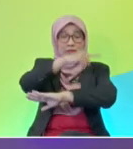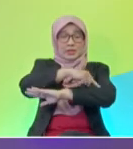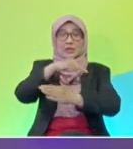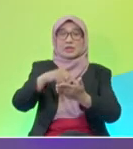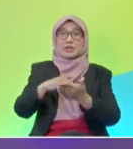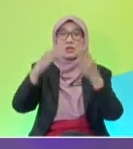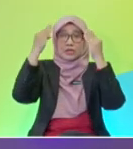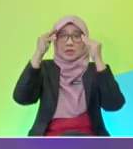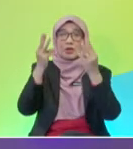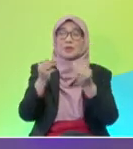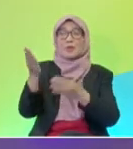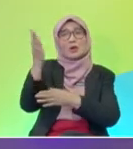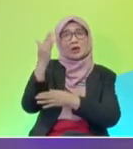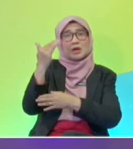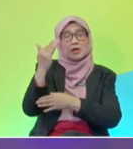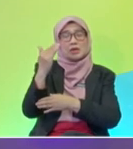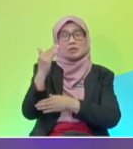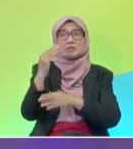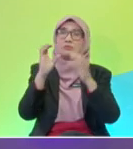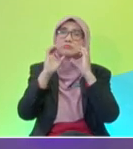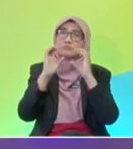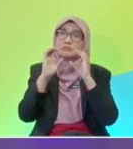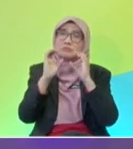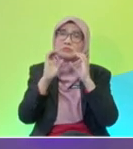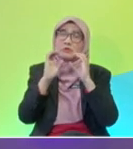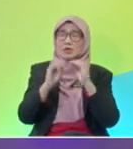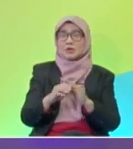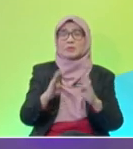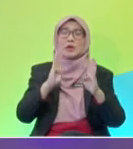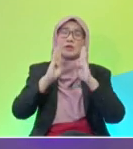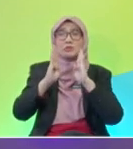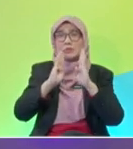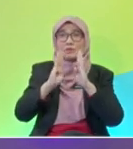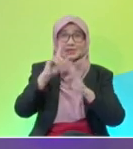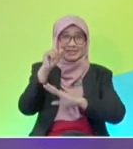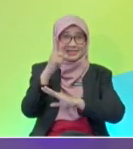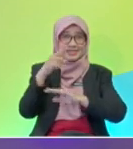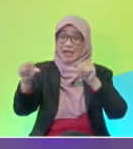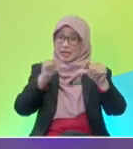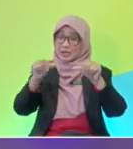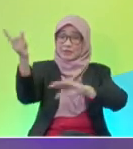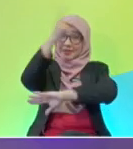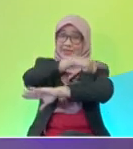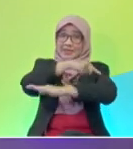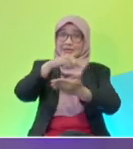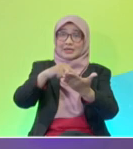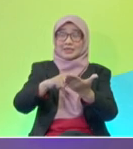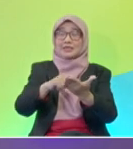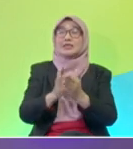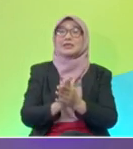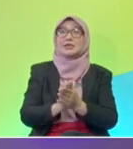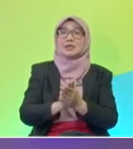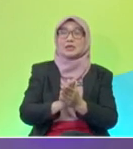Mira dan kawan-kawan kita ni sembang-sembang aelah boleh tak eh boleh Ciku boleh kan sebabnya aktiviti kita pada kali ini melibatkan